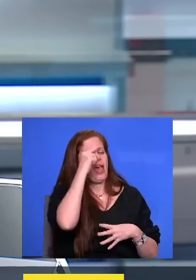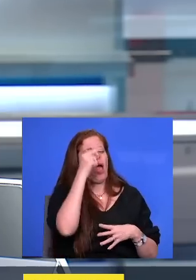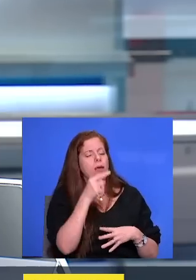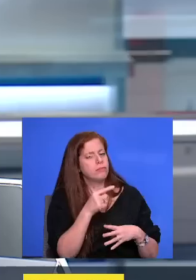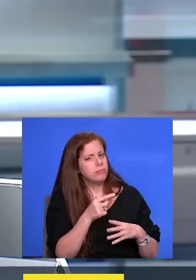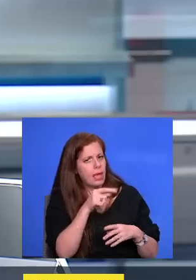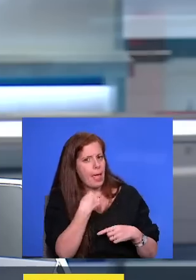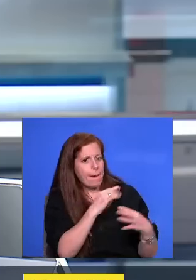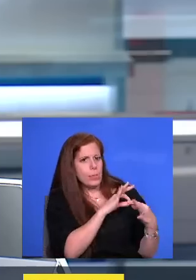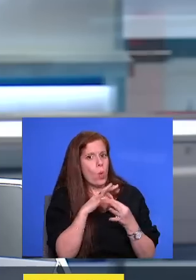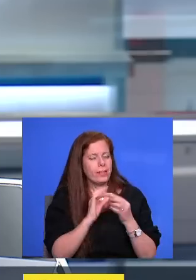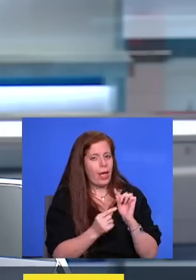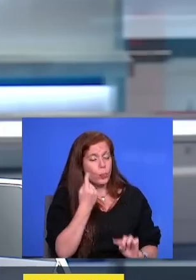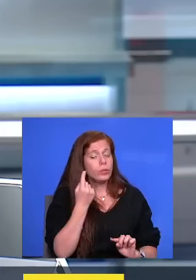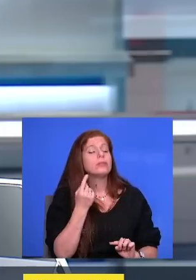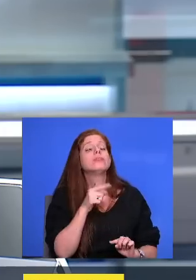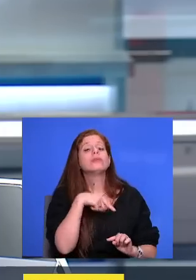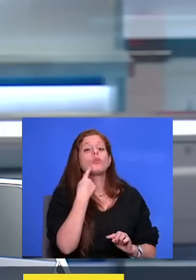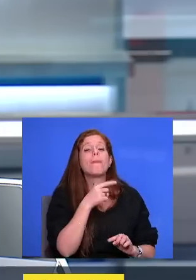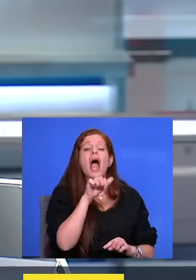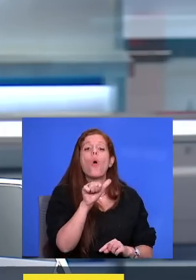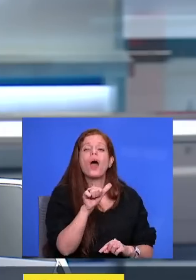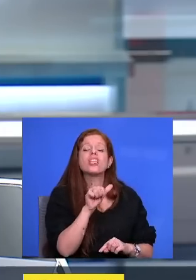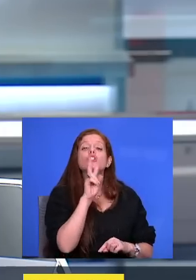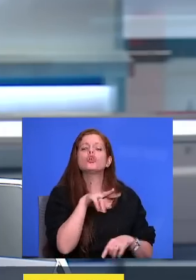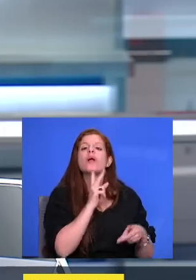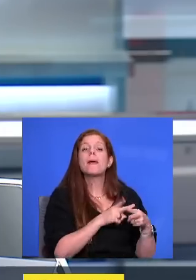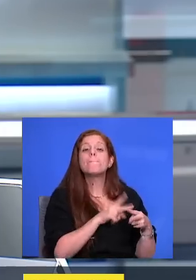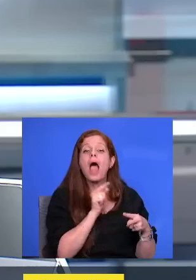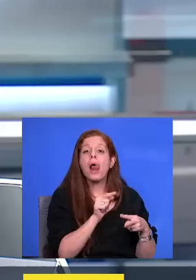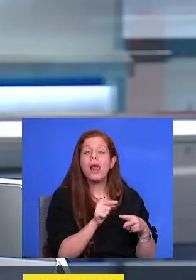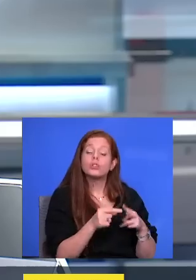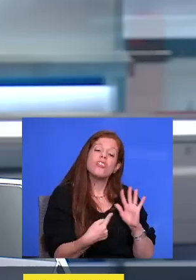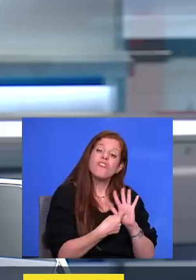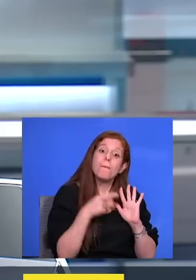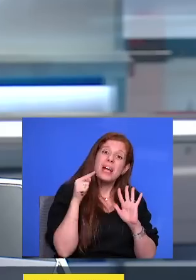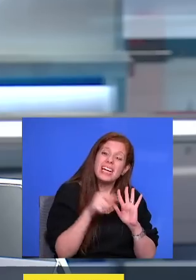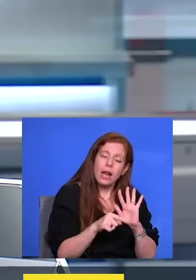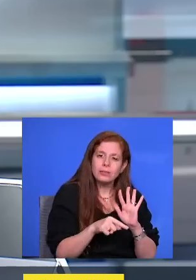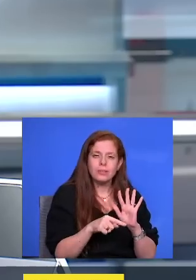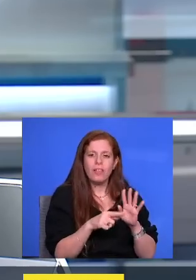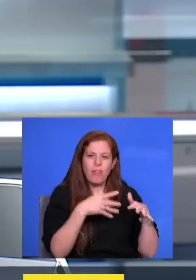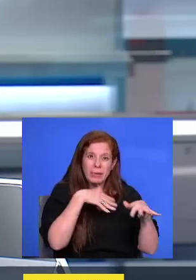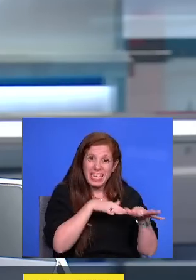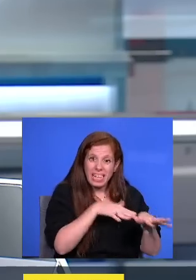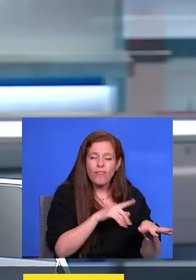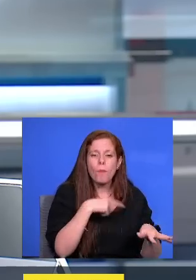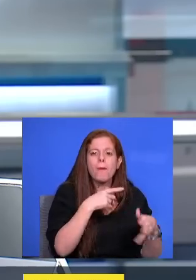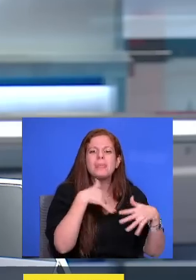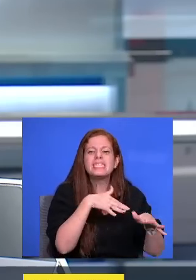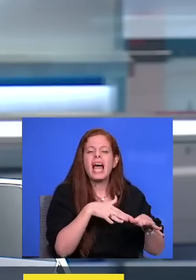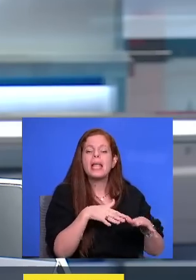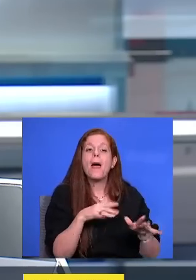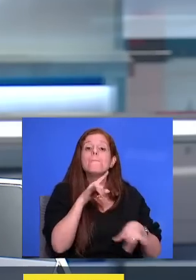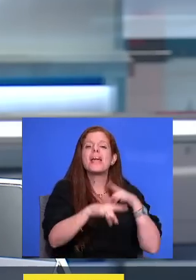אמיר אוחנה, הוא אמר כי הוא נגוע במחלה הזאת ואסון מירון הוא בגלל זה. ואת מצעד הגאווה הוא מכנה מצעד הבהמות על שתיים. עקיבא